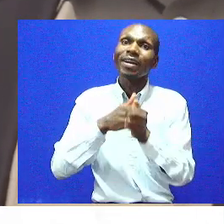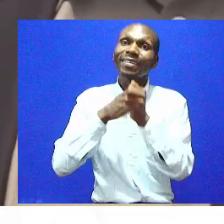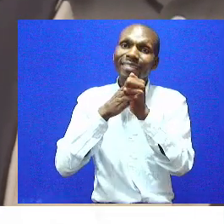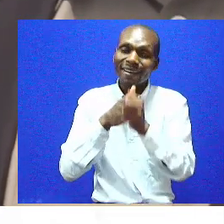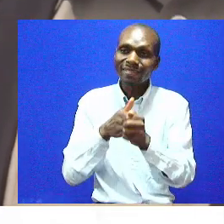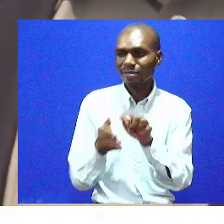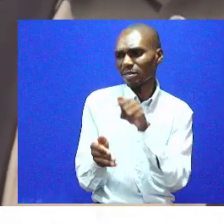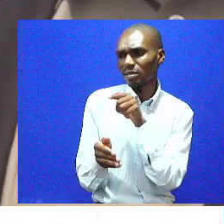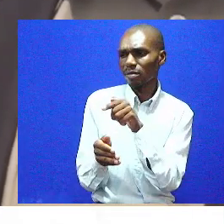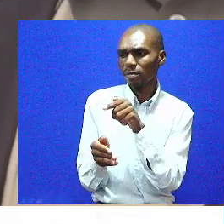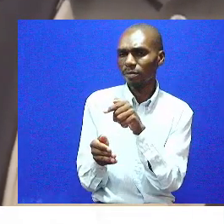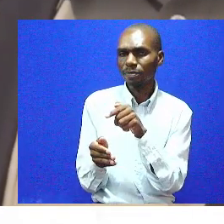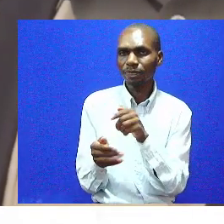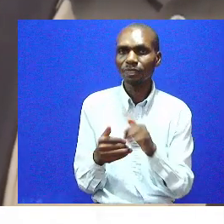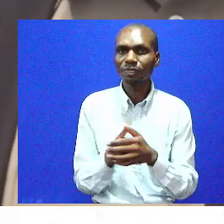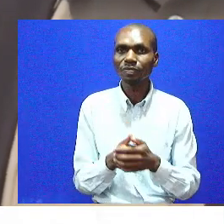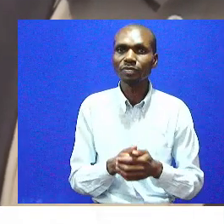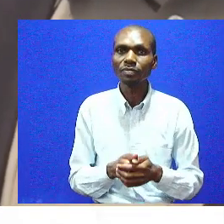hawa